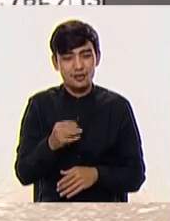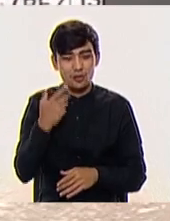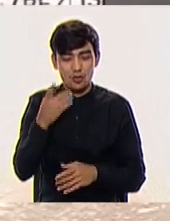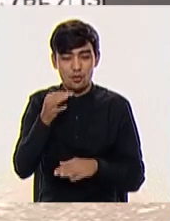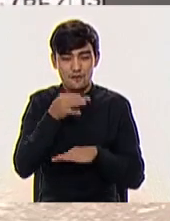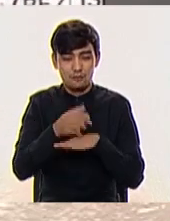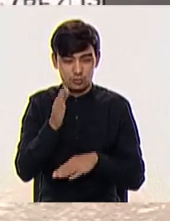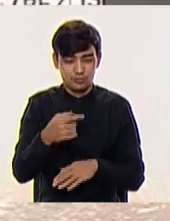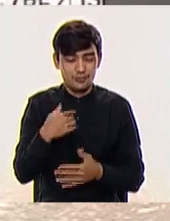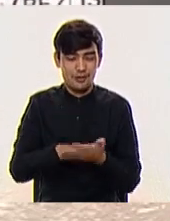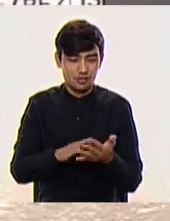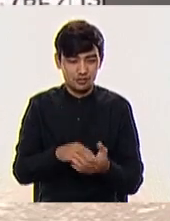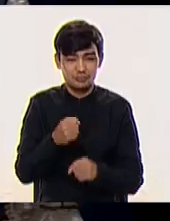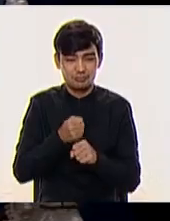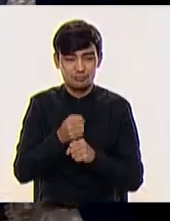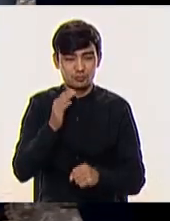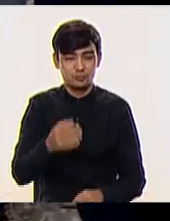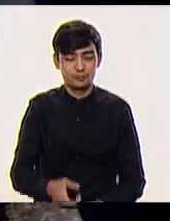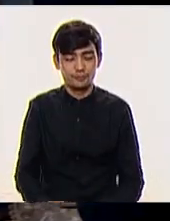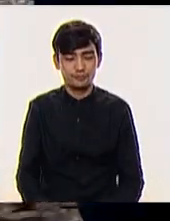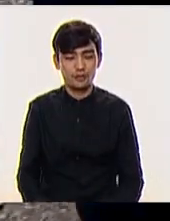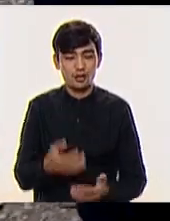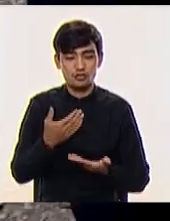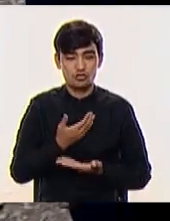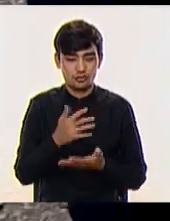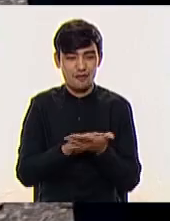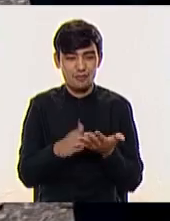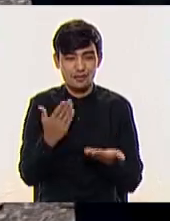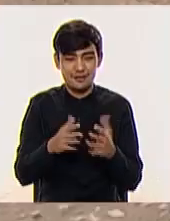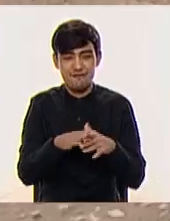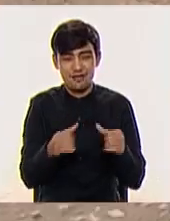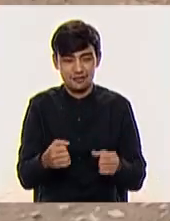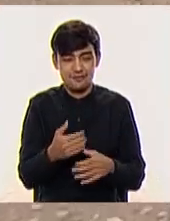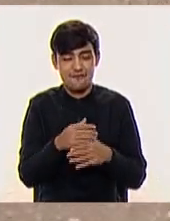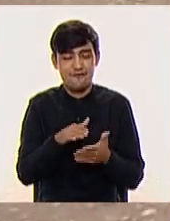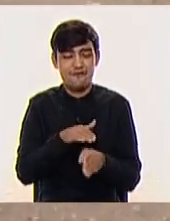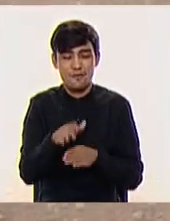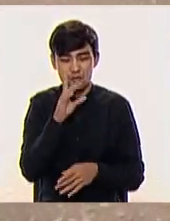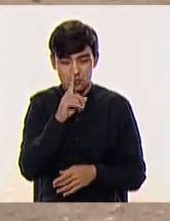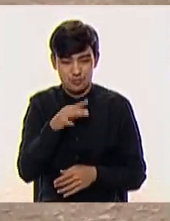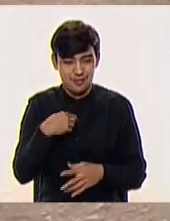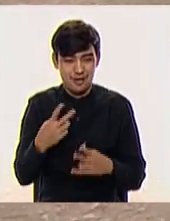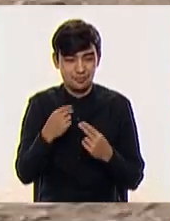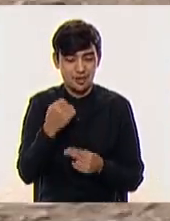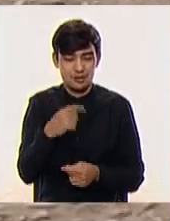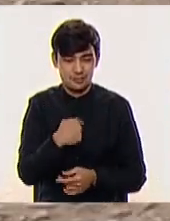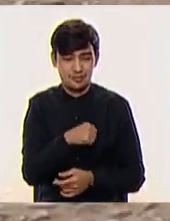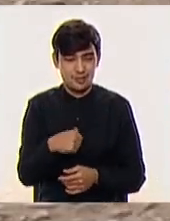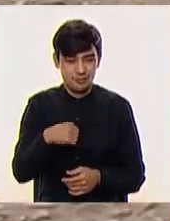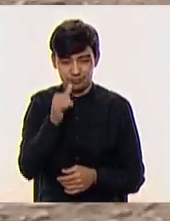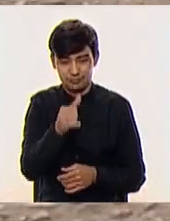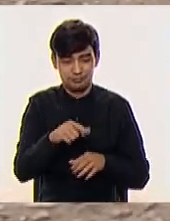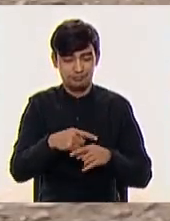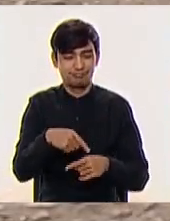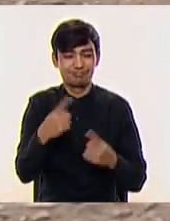этих ответов будем дальше предпринимать меры. Жители заявили, что если власти не выполнят своих обещаний, они сами установят